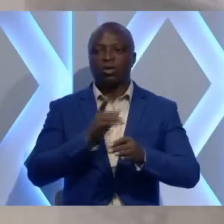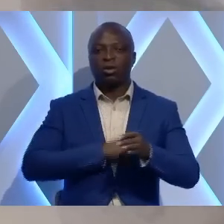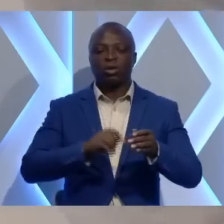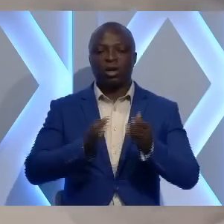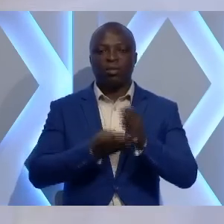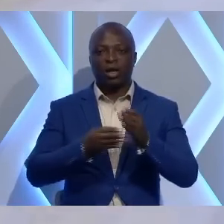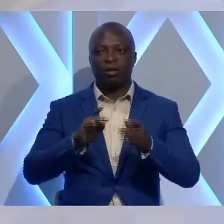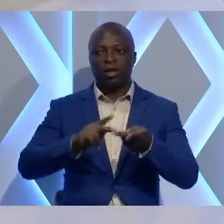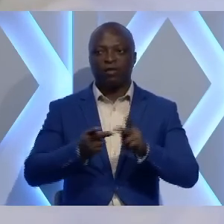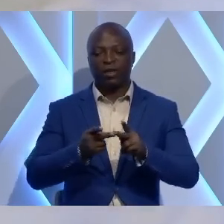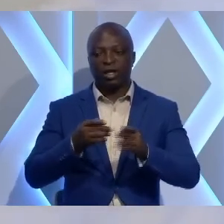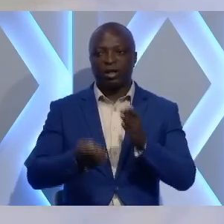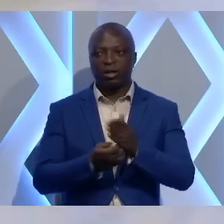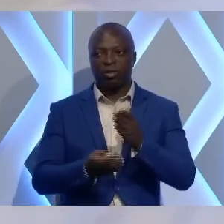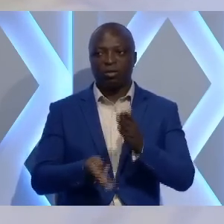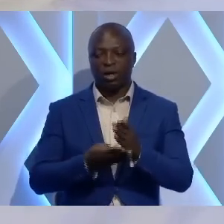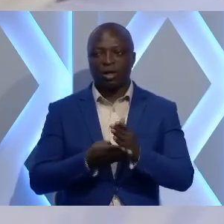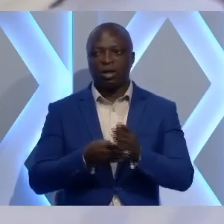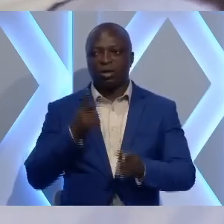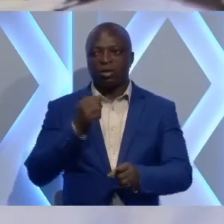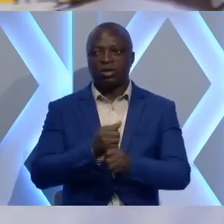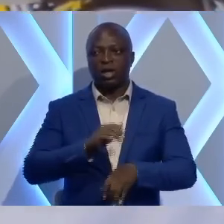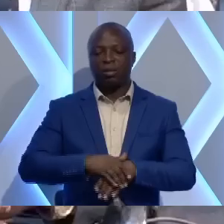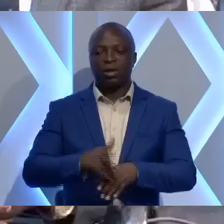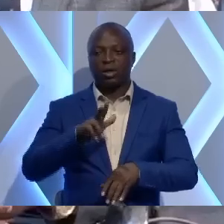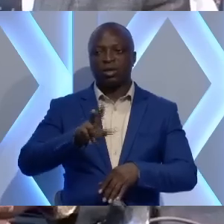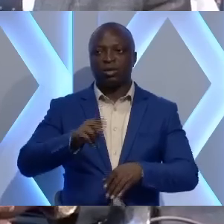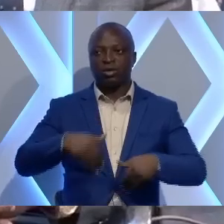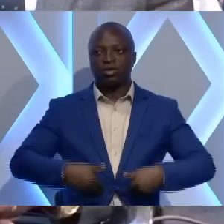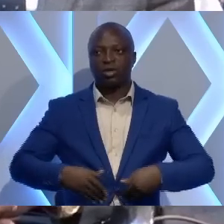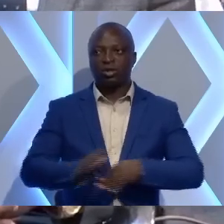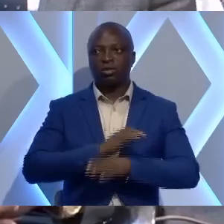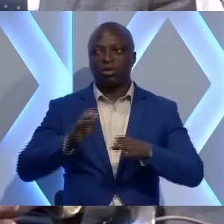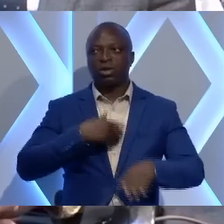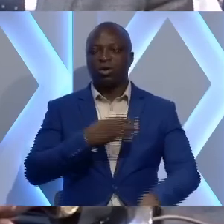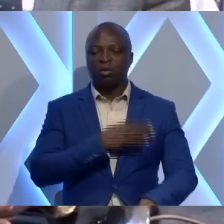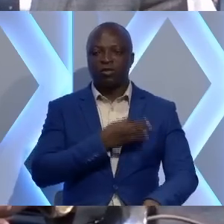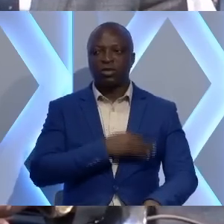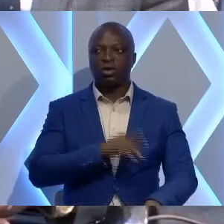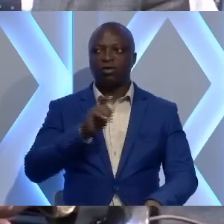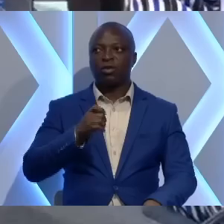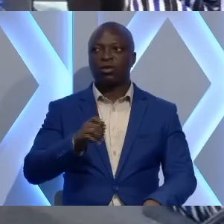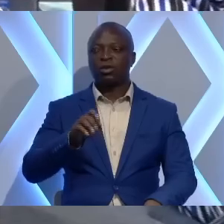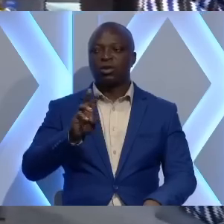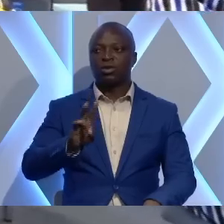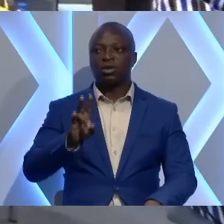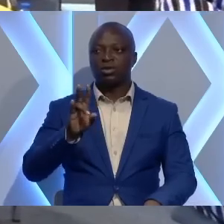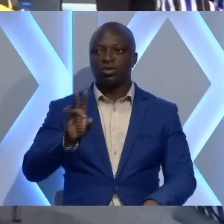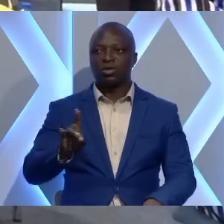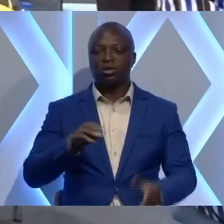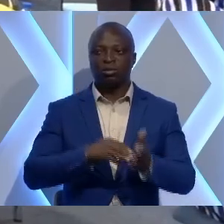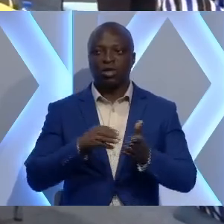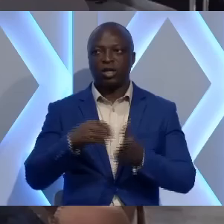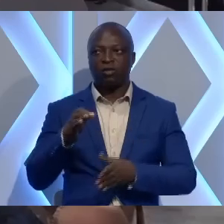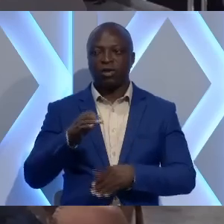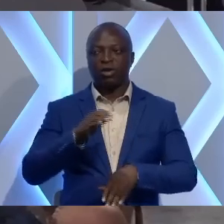panafricaine EcoBank. Deux ans après, 32 jeunes entrepreneurs togolais ont bénéficié de 1,78 milliard de francs CFA